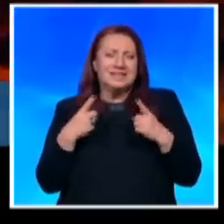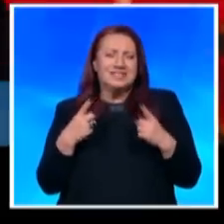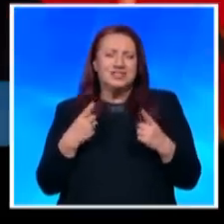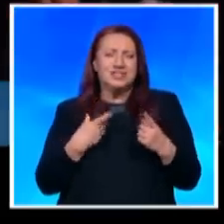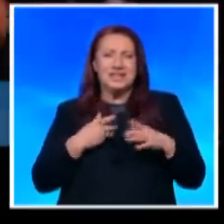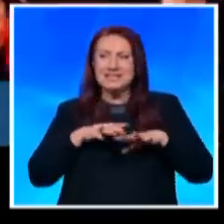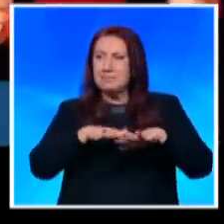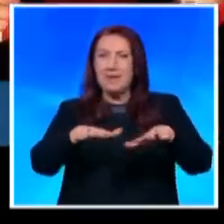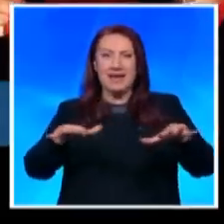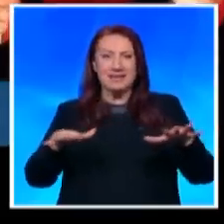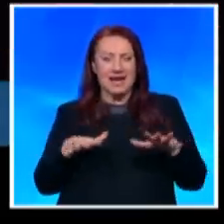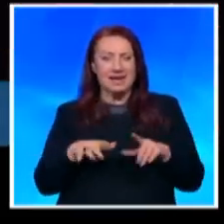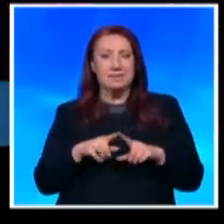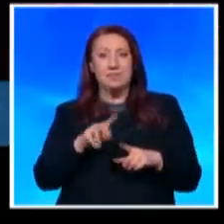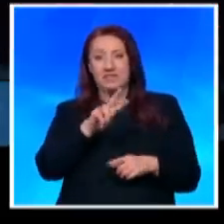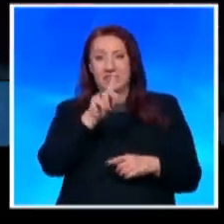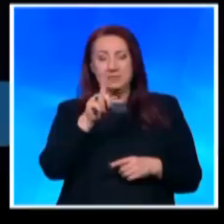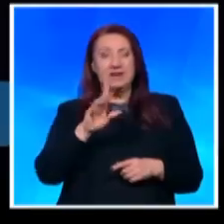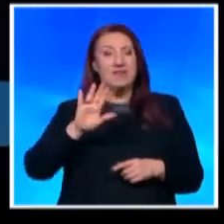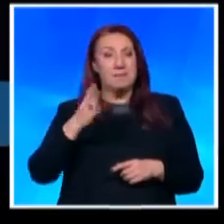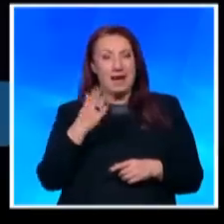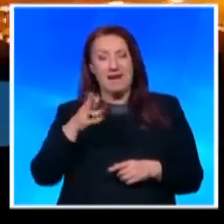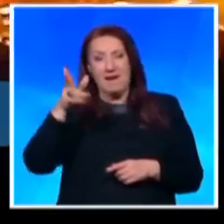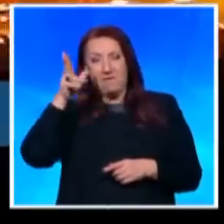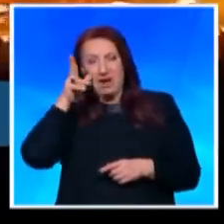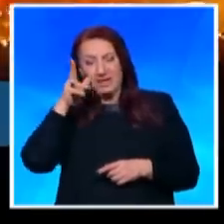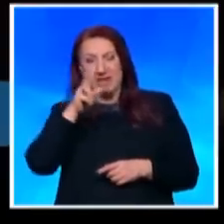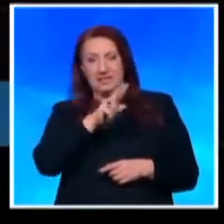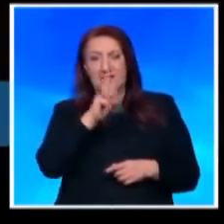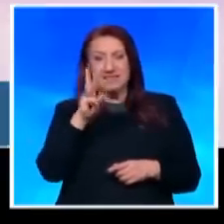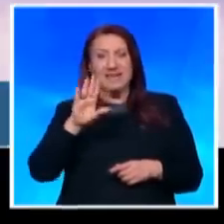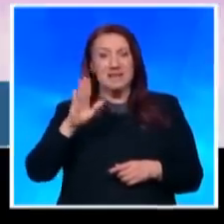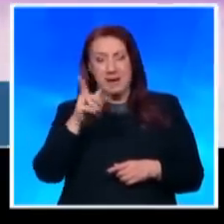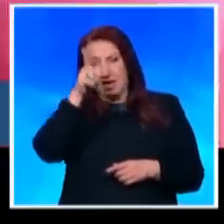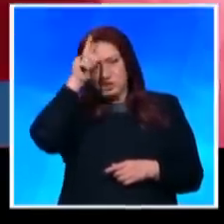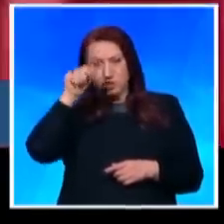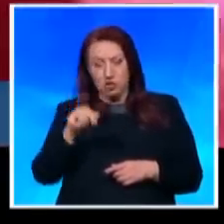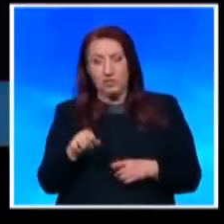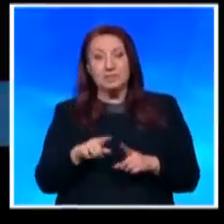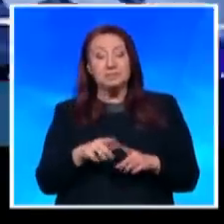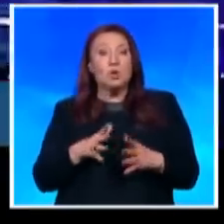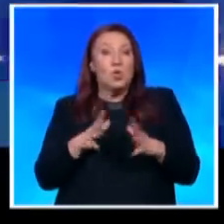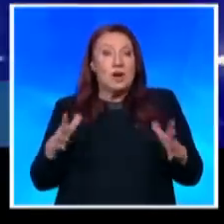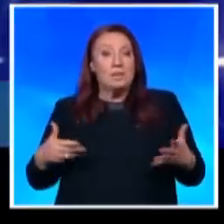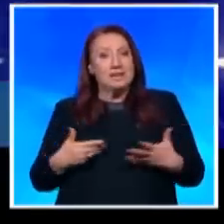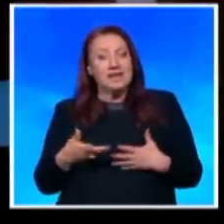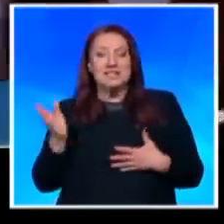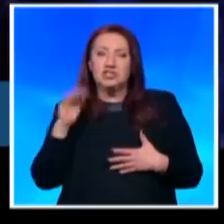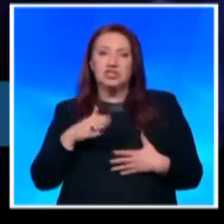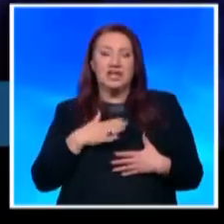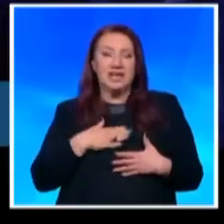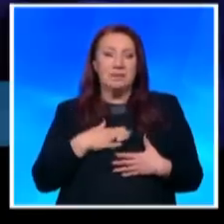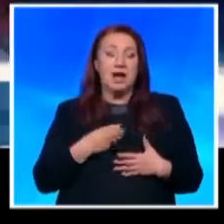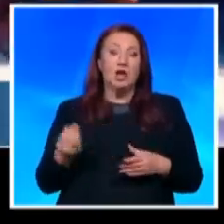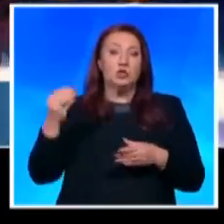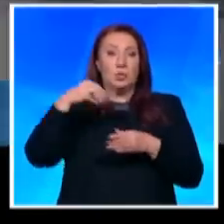бъдещето на 21 май във Варна и на 23 май в София поради големи интерес. Организаторите обявиха допълнителен спектакъл на 23